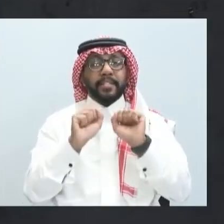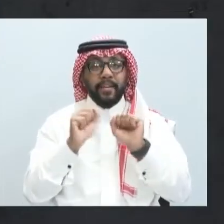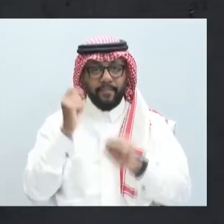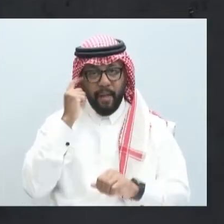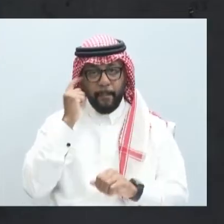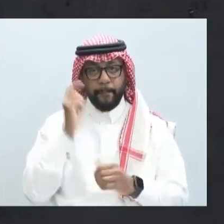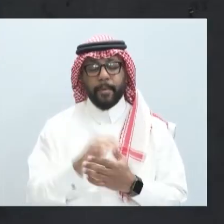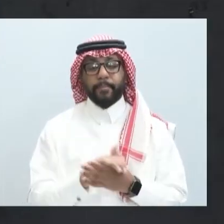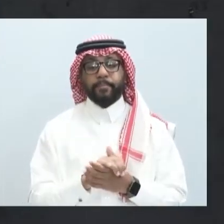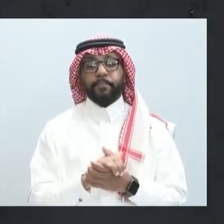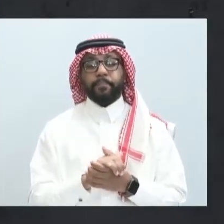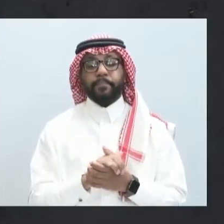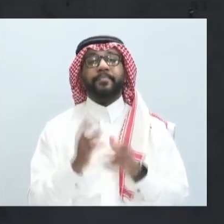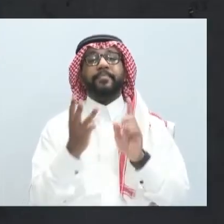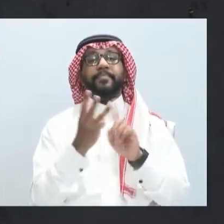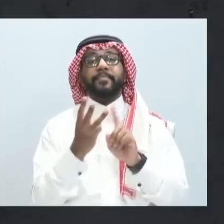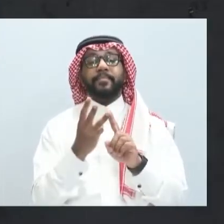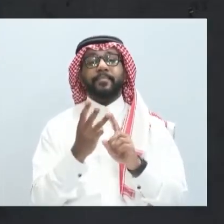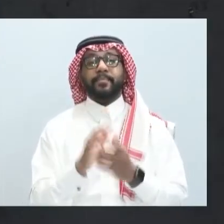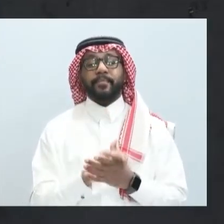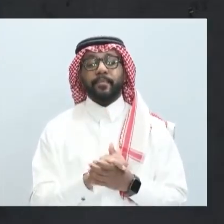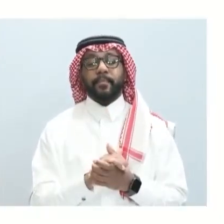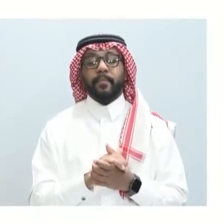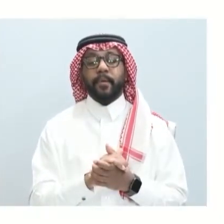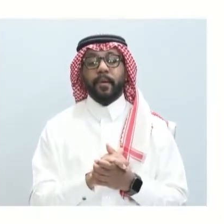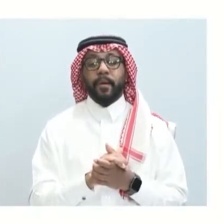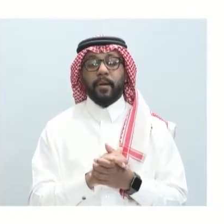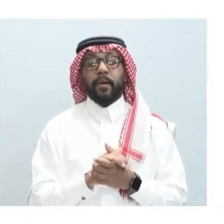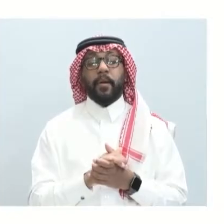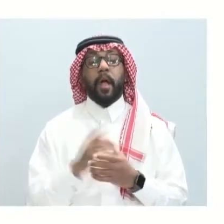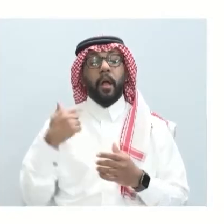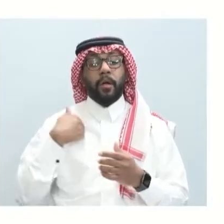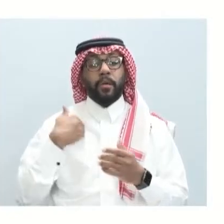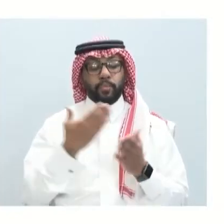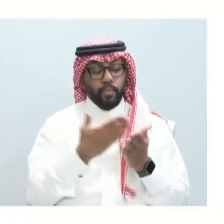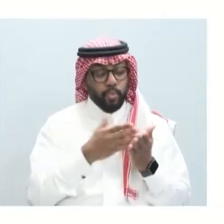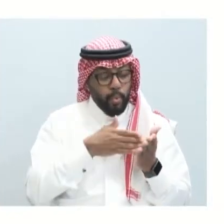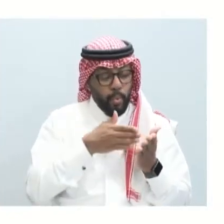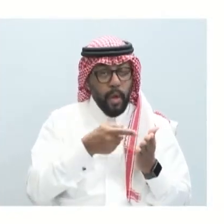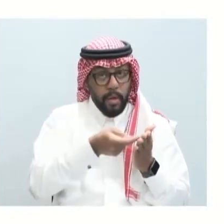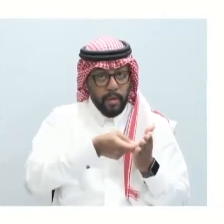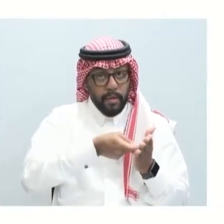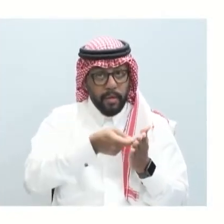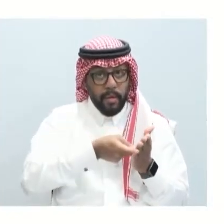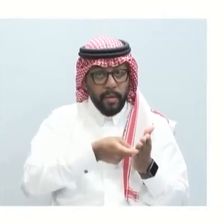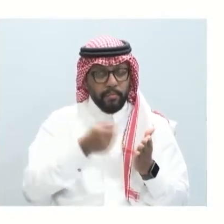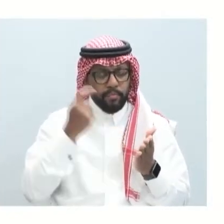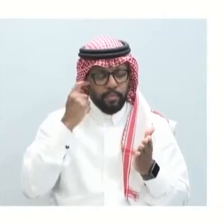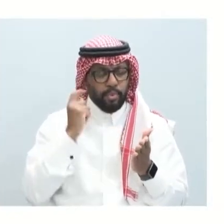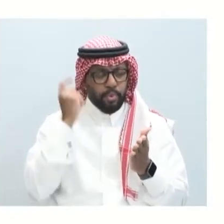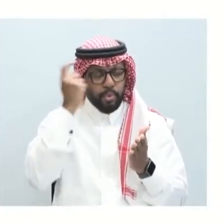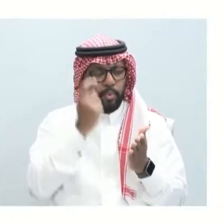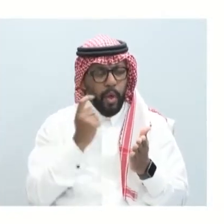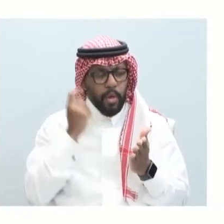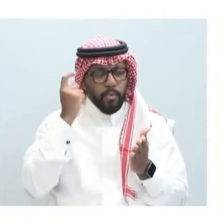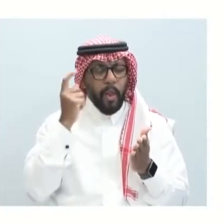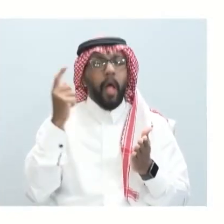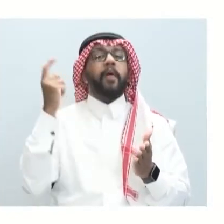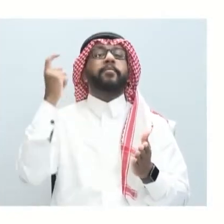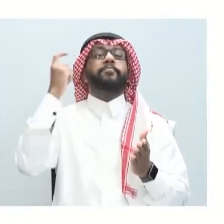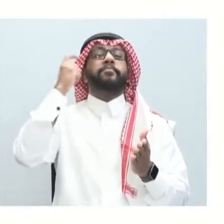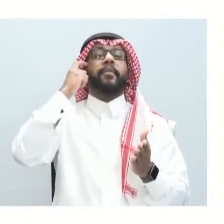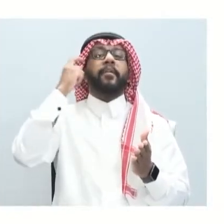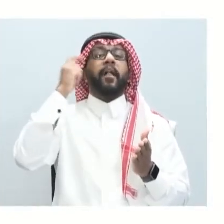الثانيه مبدعين ان اقوم بارك الله فيكم في حل هذه المساله وهذا السؤال